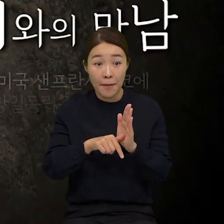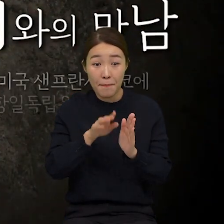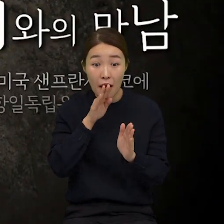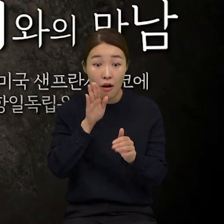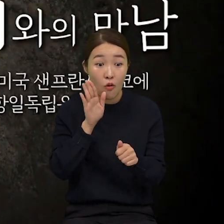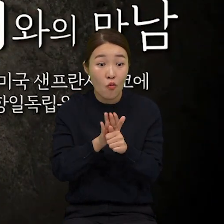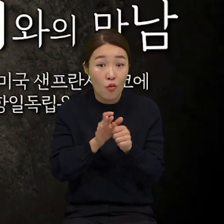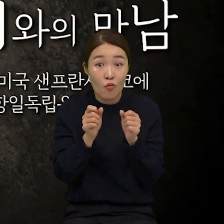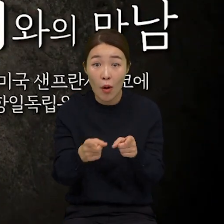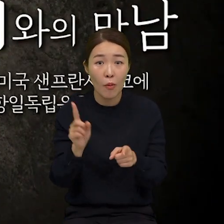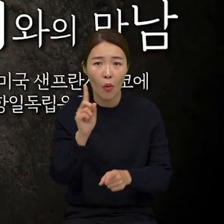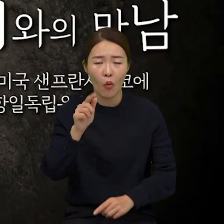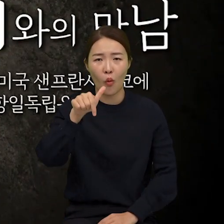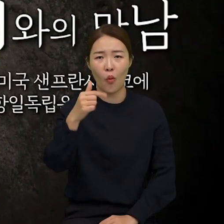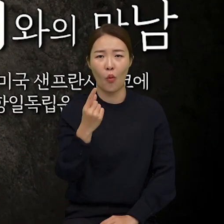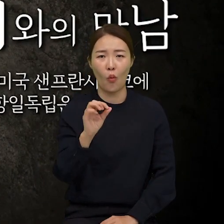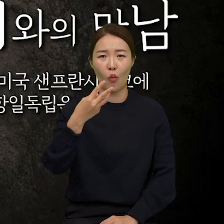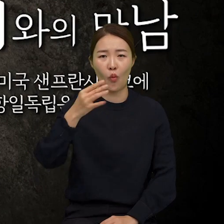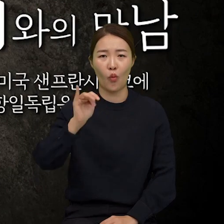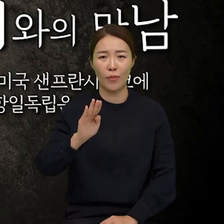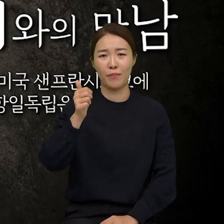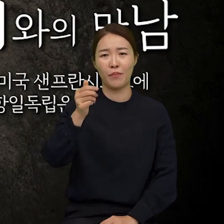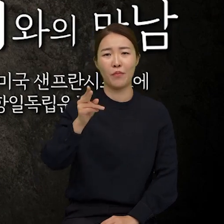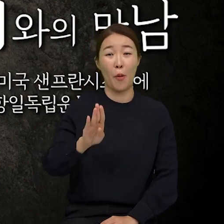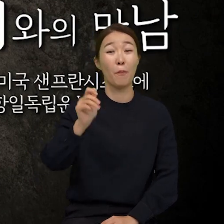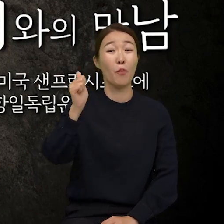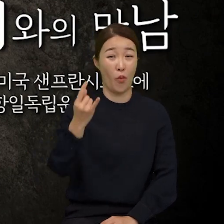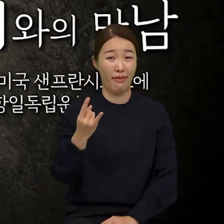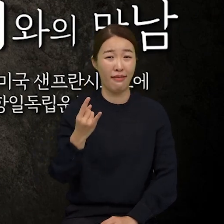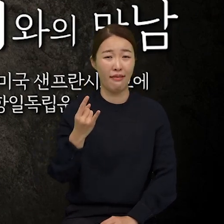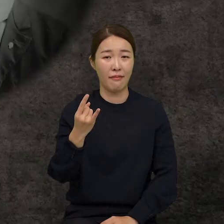그때 그를 도운 게 국립협회였다.